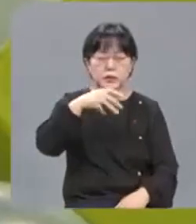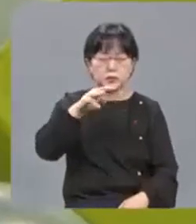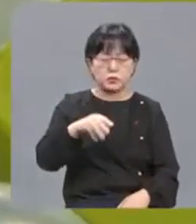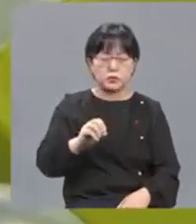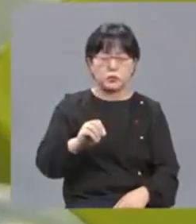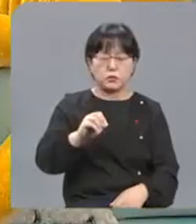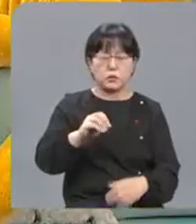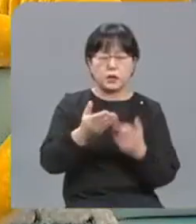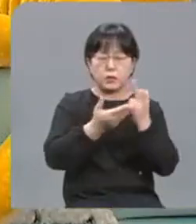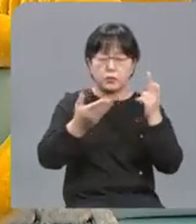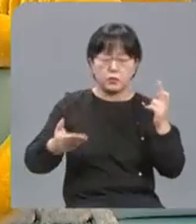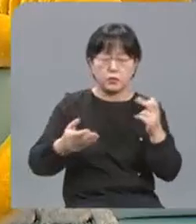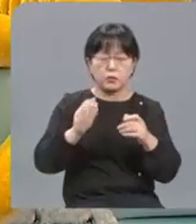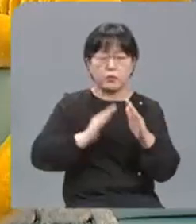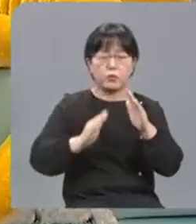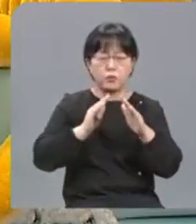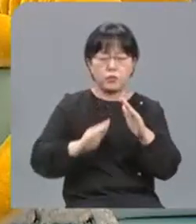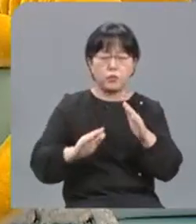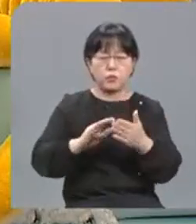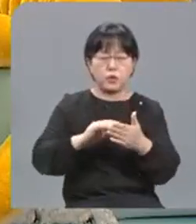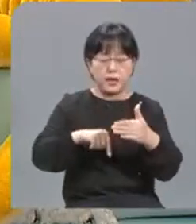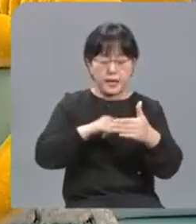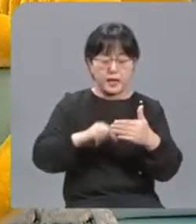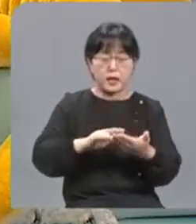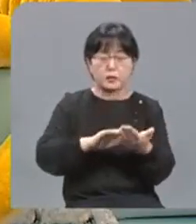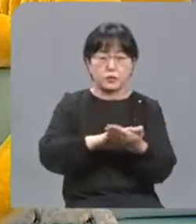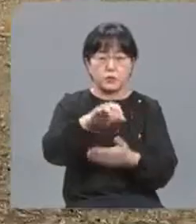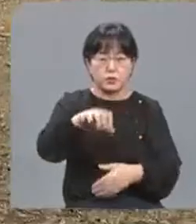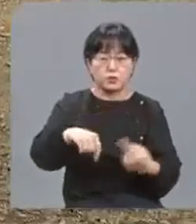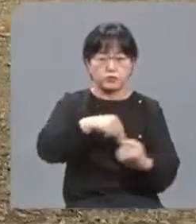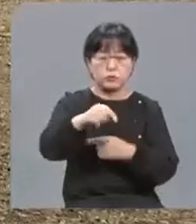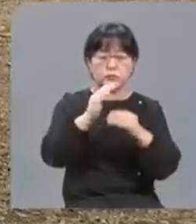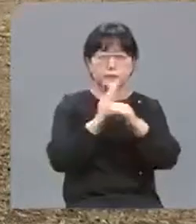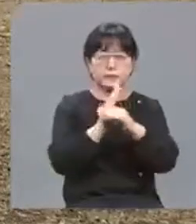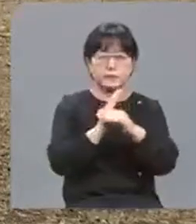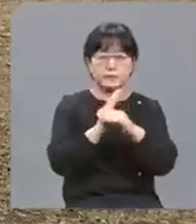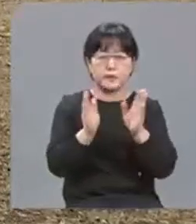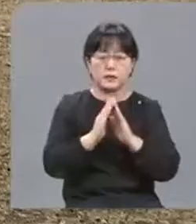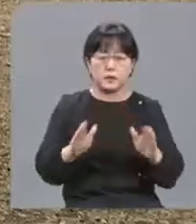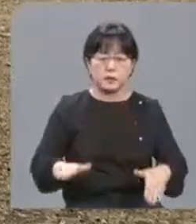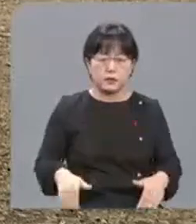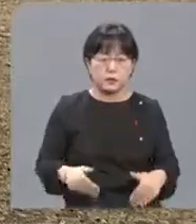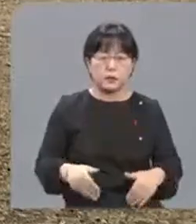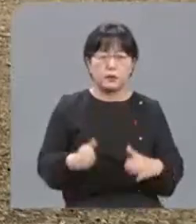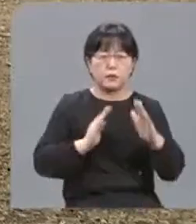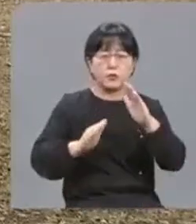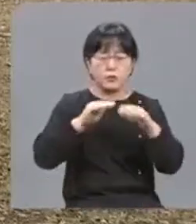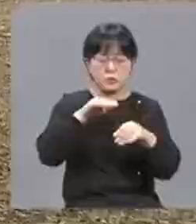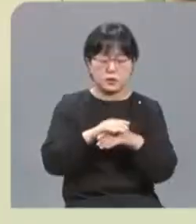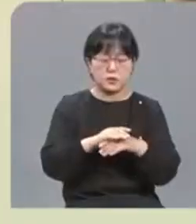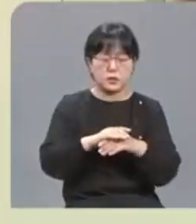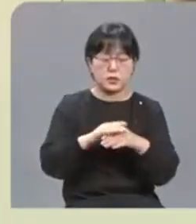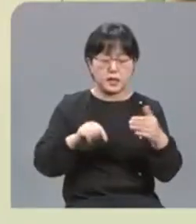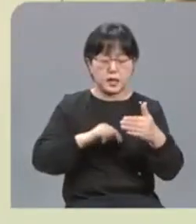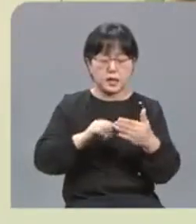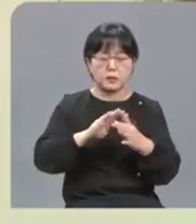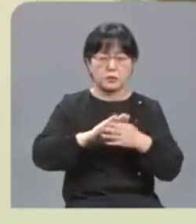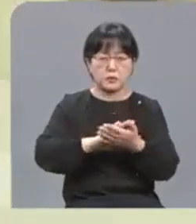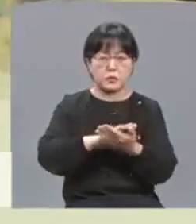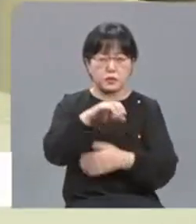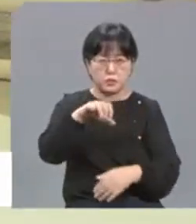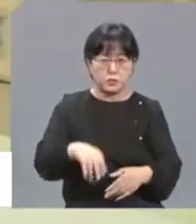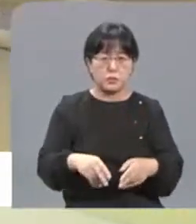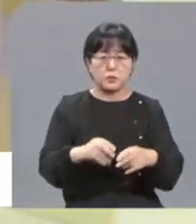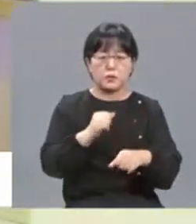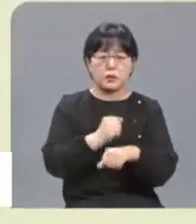대구, 강원도 등에 이미 공공 실내 놀이터가 여러 곳 운영 중입니다. 전라남도는 공공형 실내 놀이터 시설 기반을